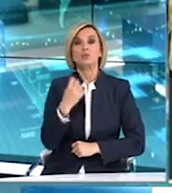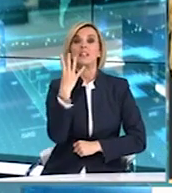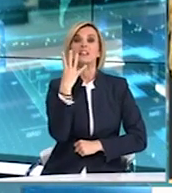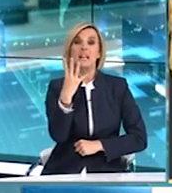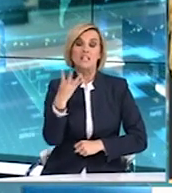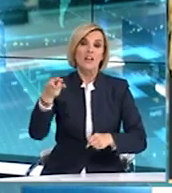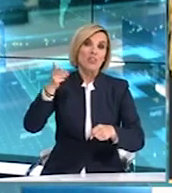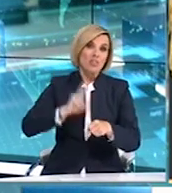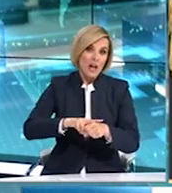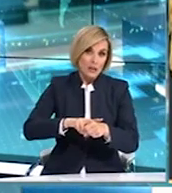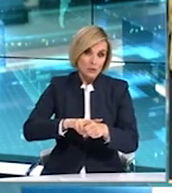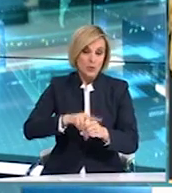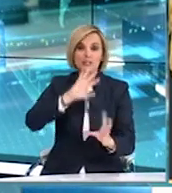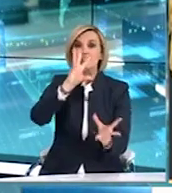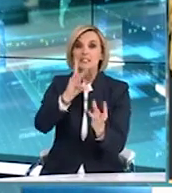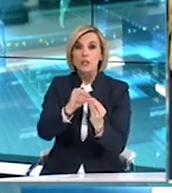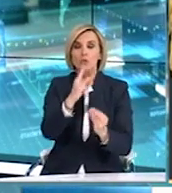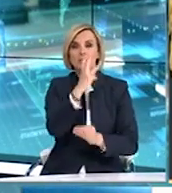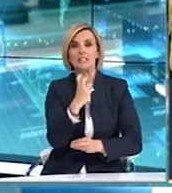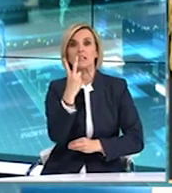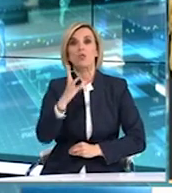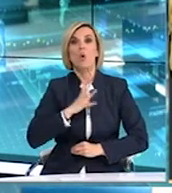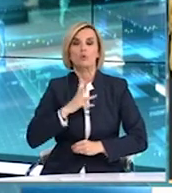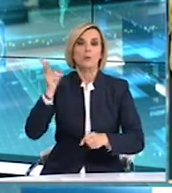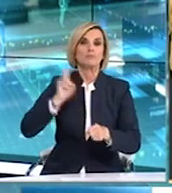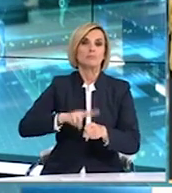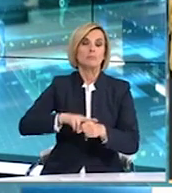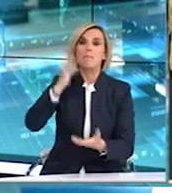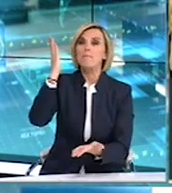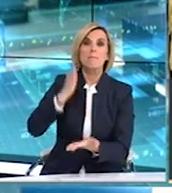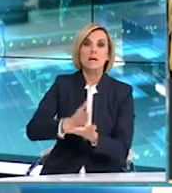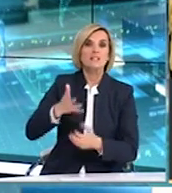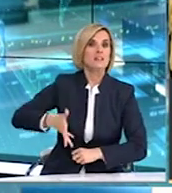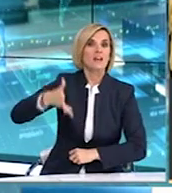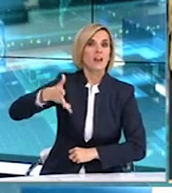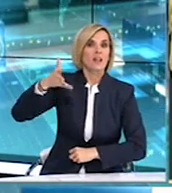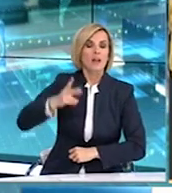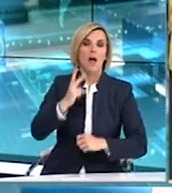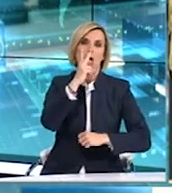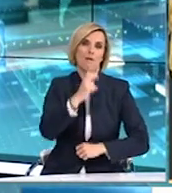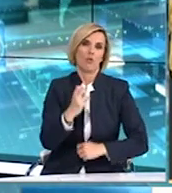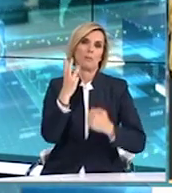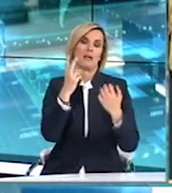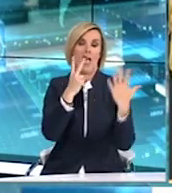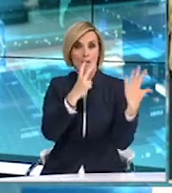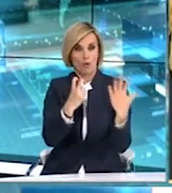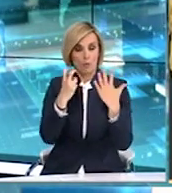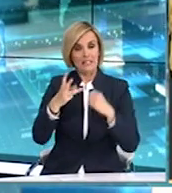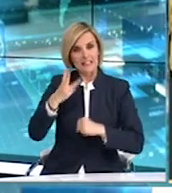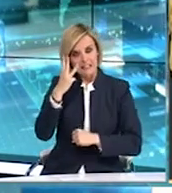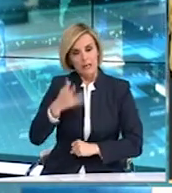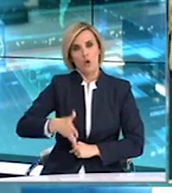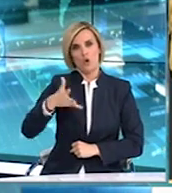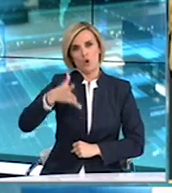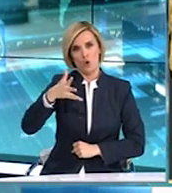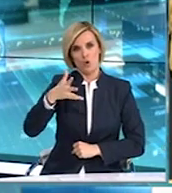32 συνολικά θανάτους στη χώρα. Η μέση ηλικία των θανόντων συμπολιτών μας ήταν τα 73 έτη